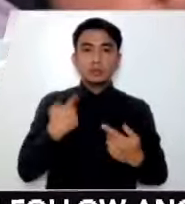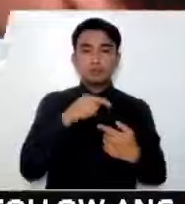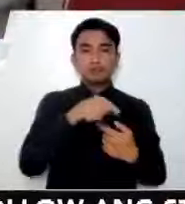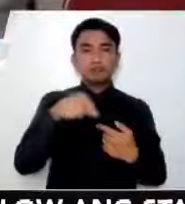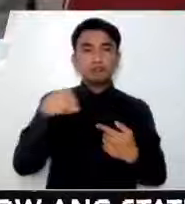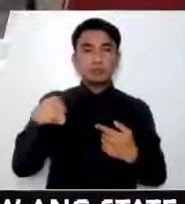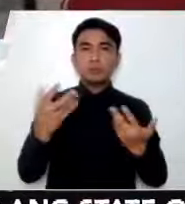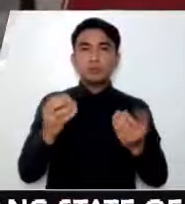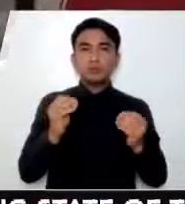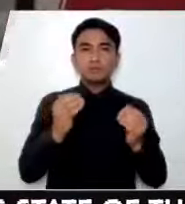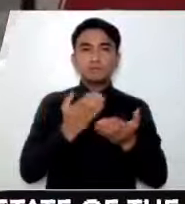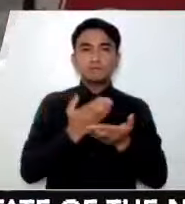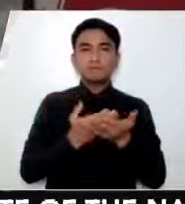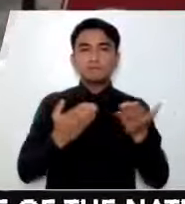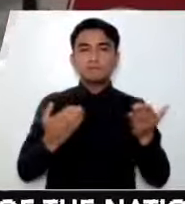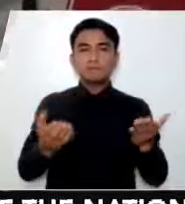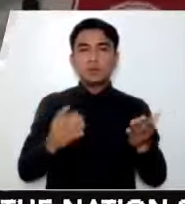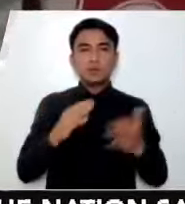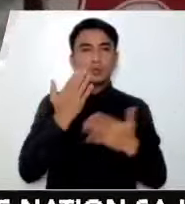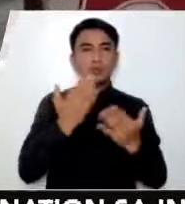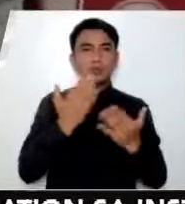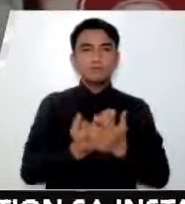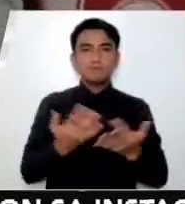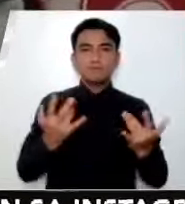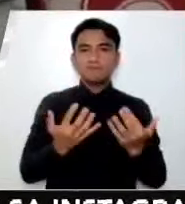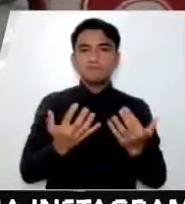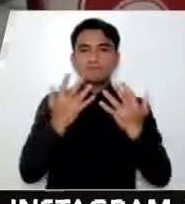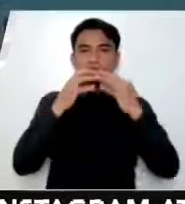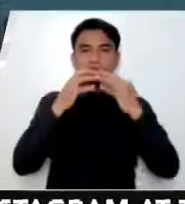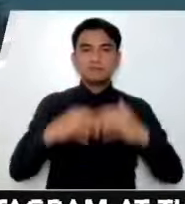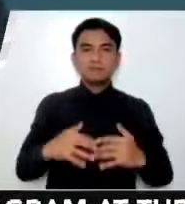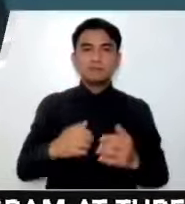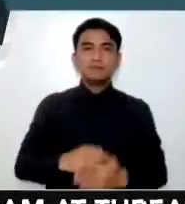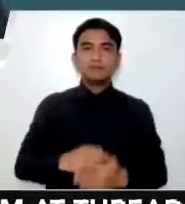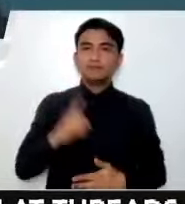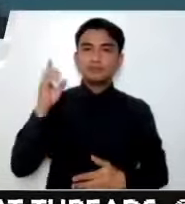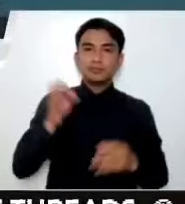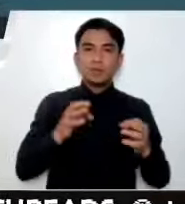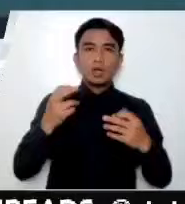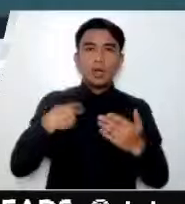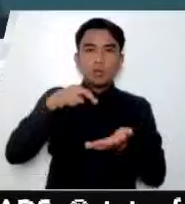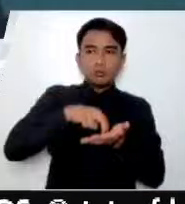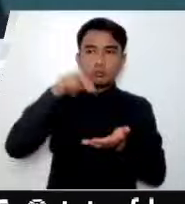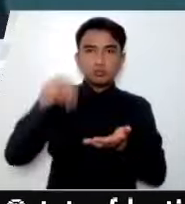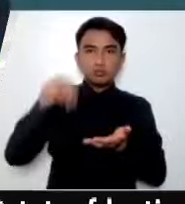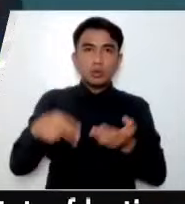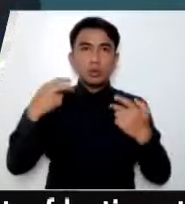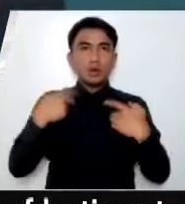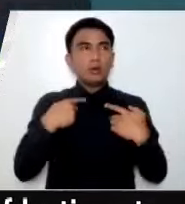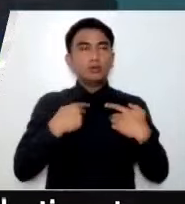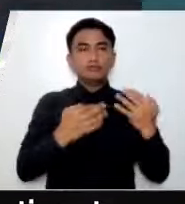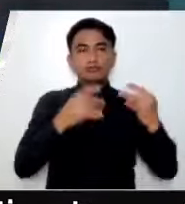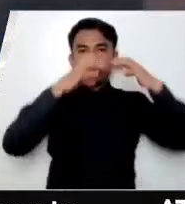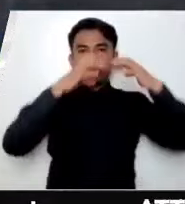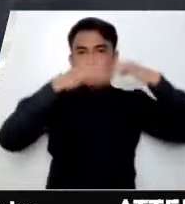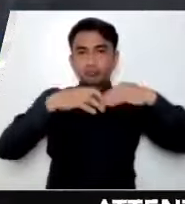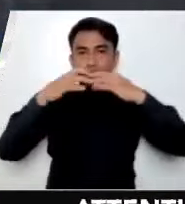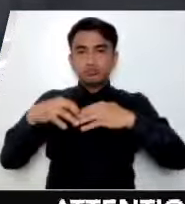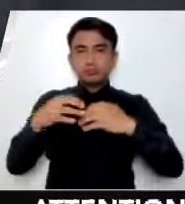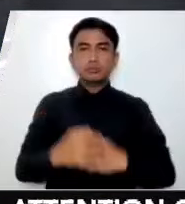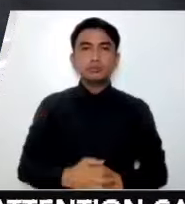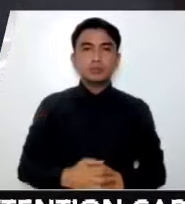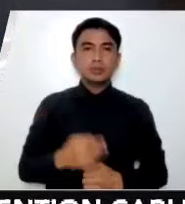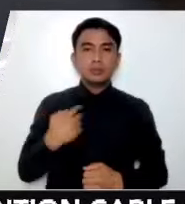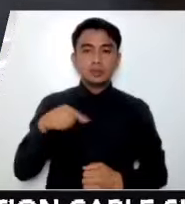tumalon pa nga ako dahil bumabagsak na yung apoy po meron naman kaming daycare na na maliit bakanteng